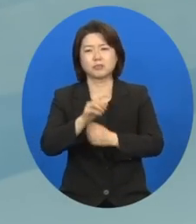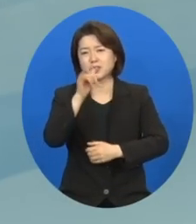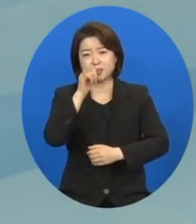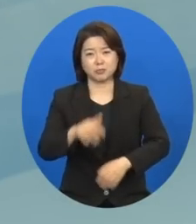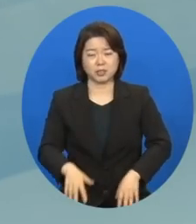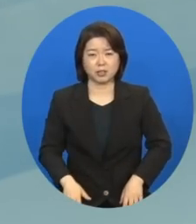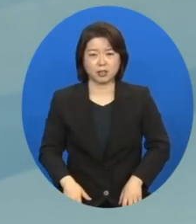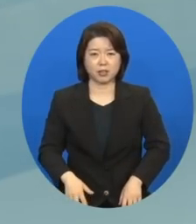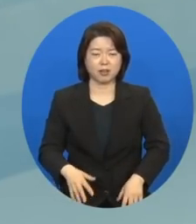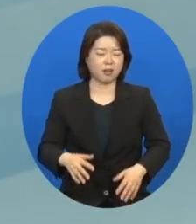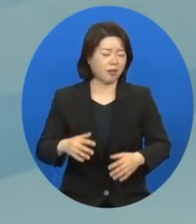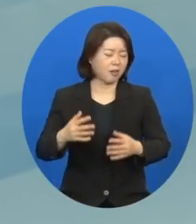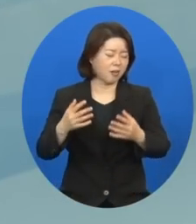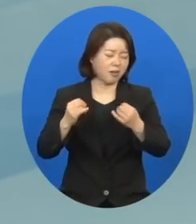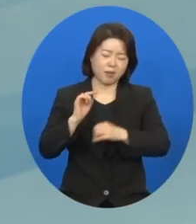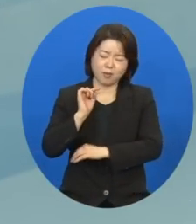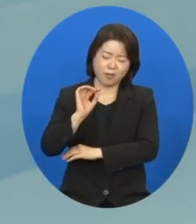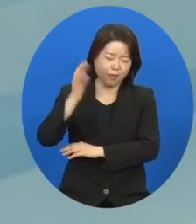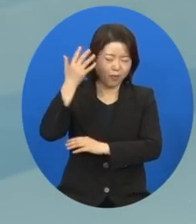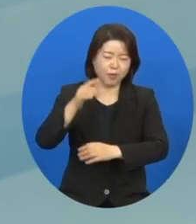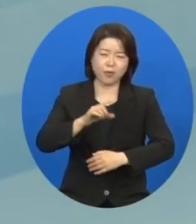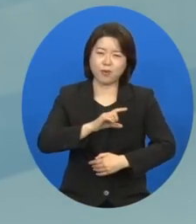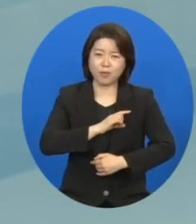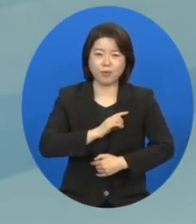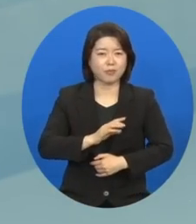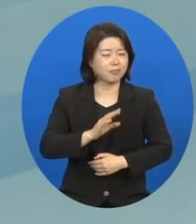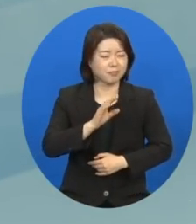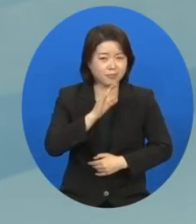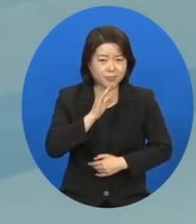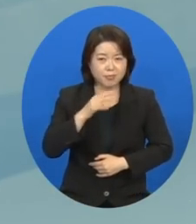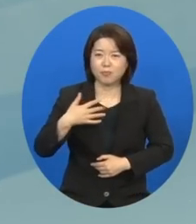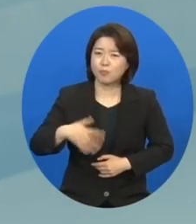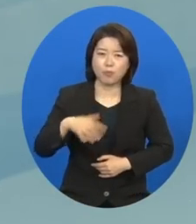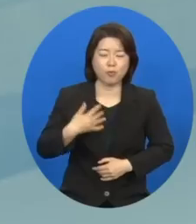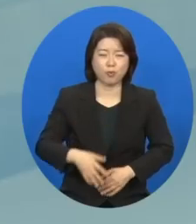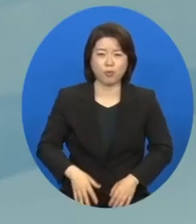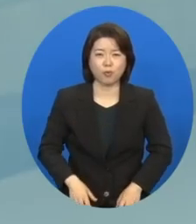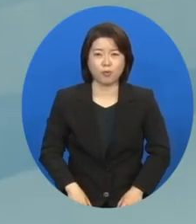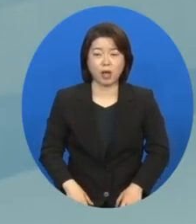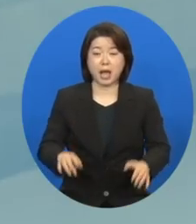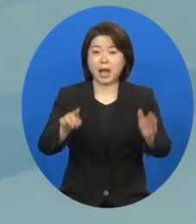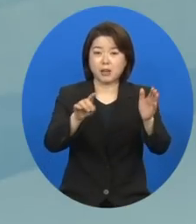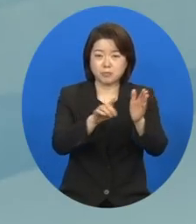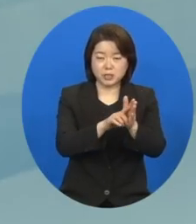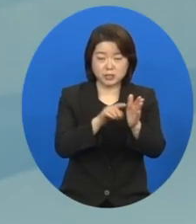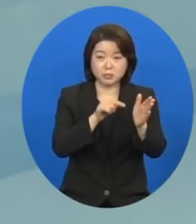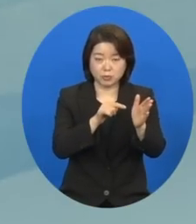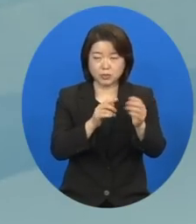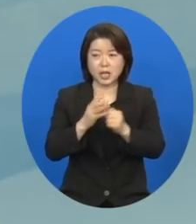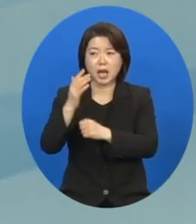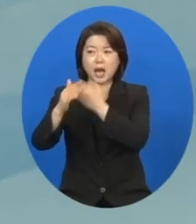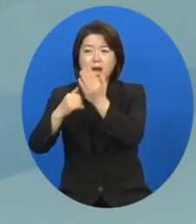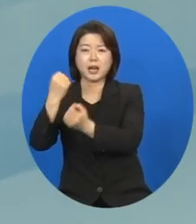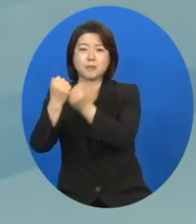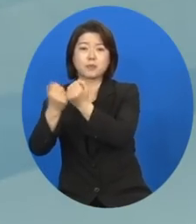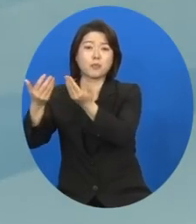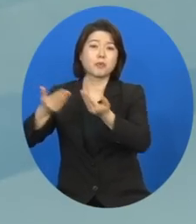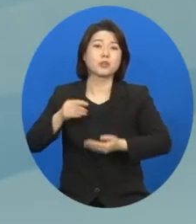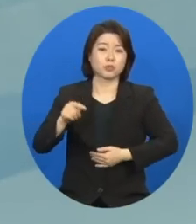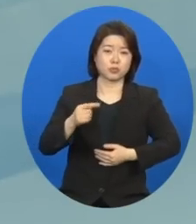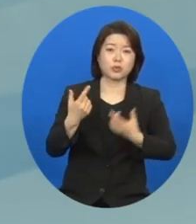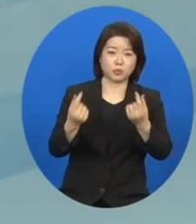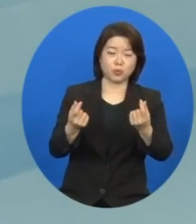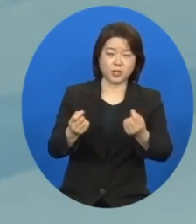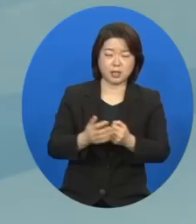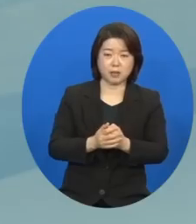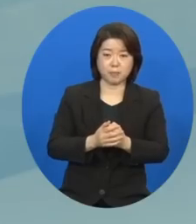얼마나 영광스러운 이름인지 모릅니다. 믿음은 하나님의 설득이라고 말씀을 드렸죠. 아브라함이 하나님께